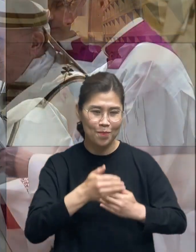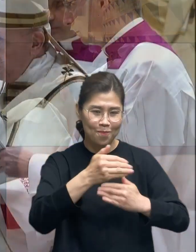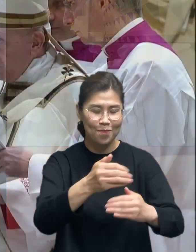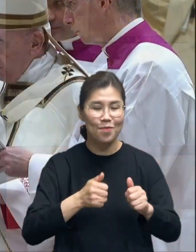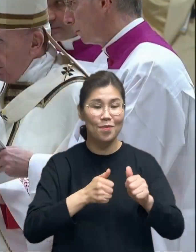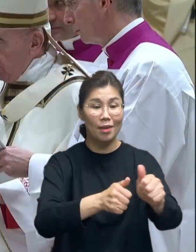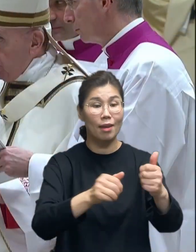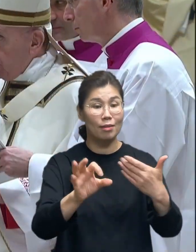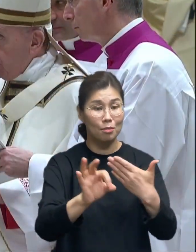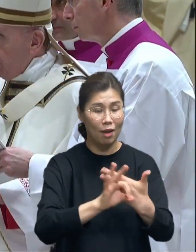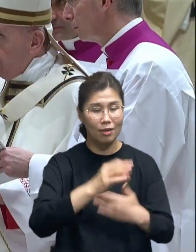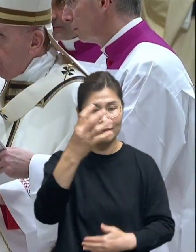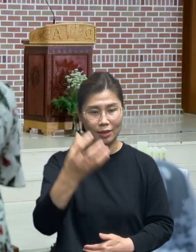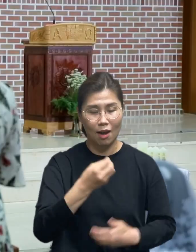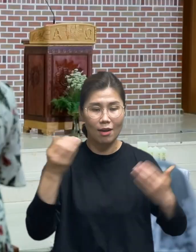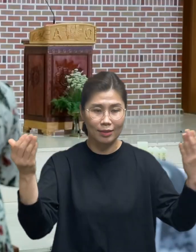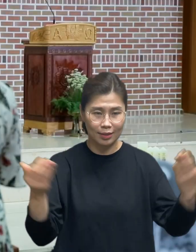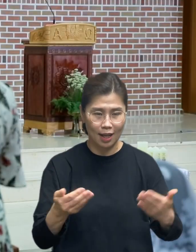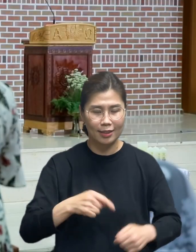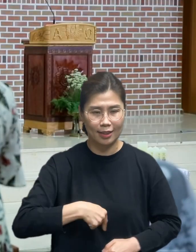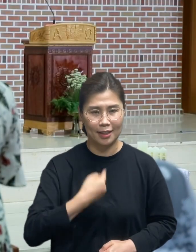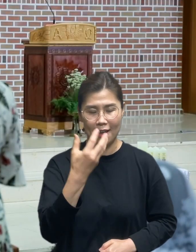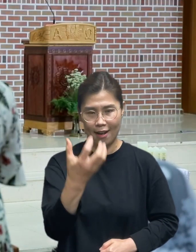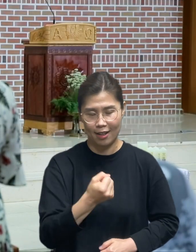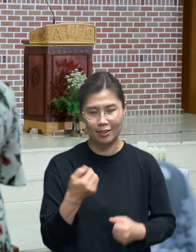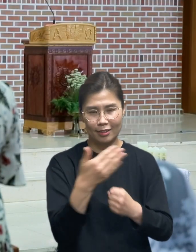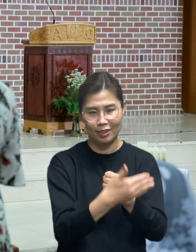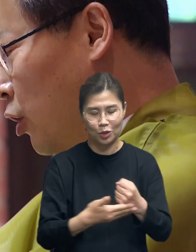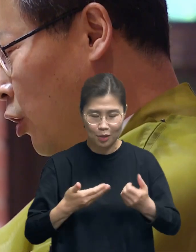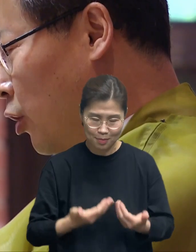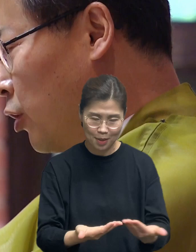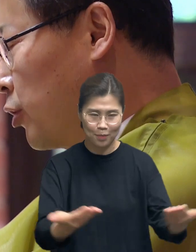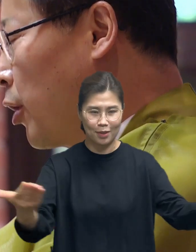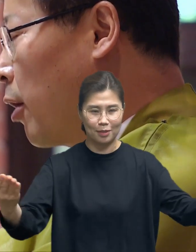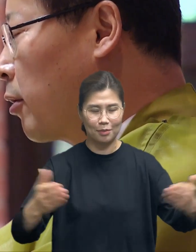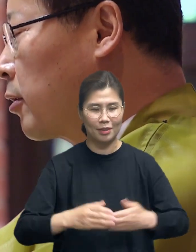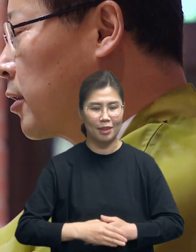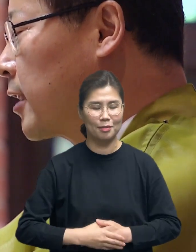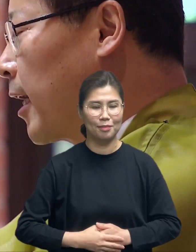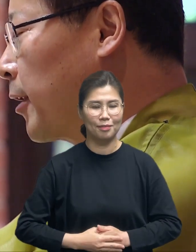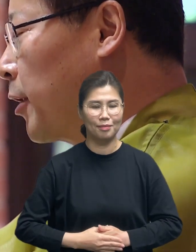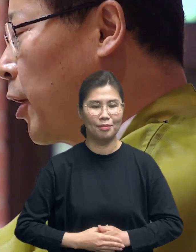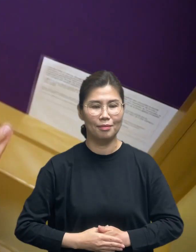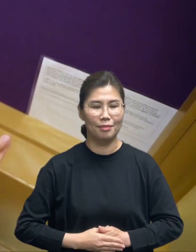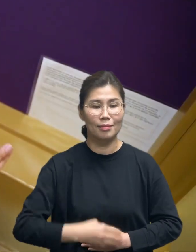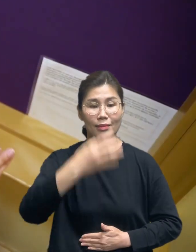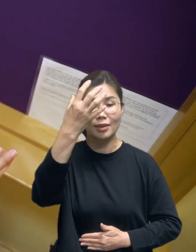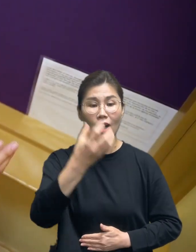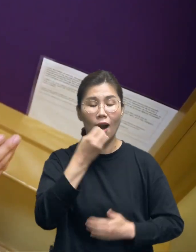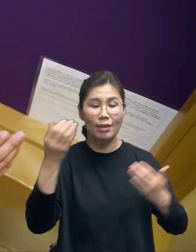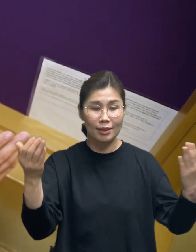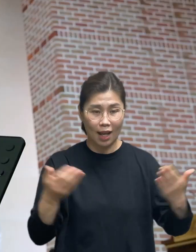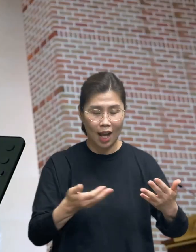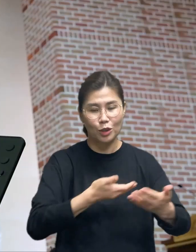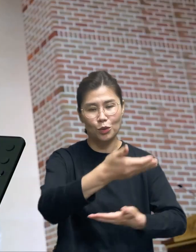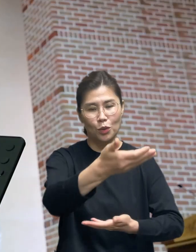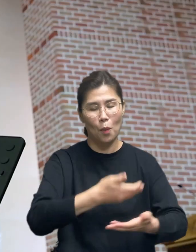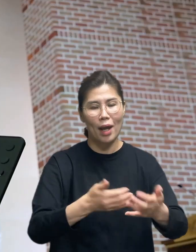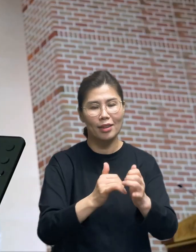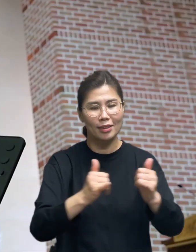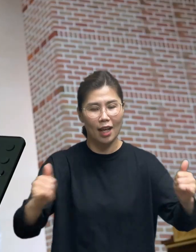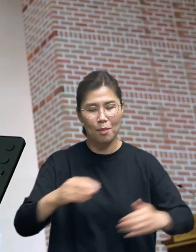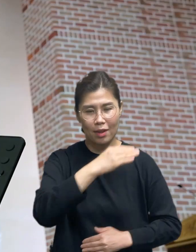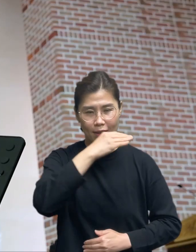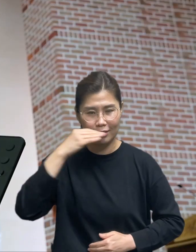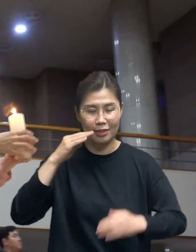회 안에서 합당한 절차에 따라 이뤄지면 성사 자체가 갖고 있는 은총이 베풀어집니다 성사는